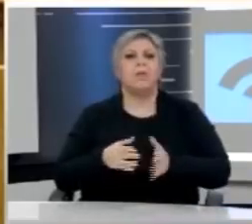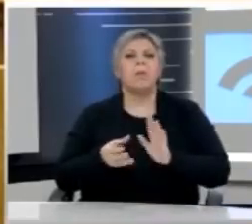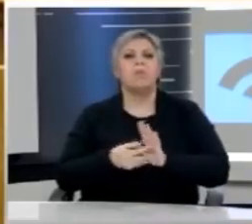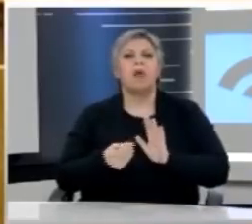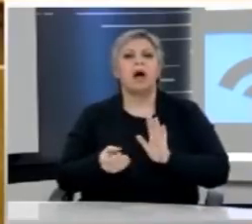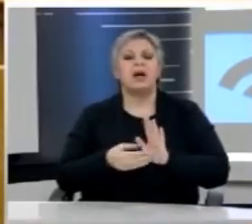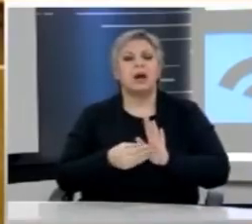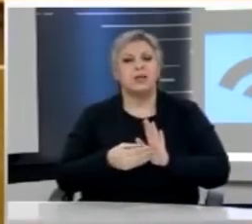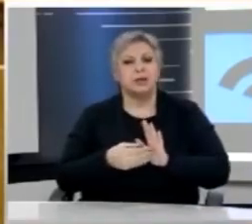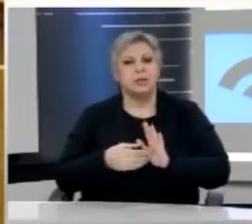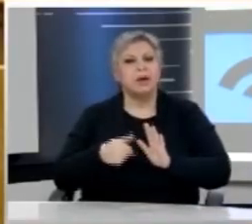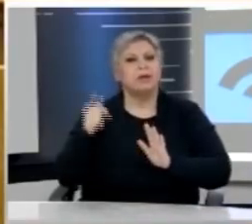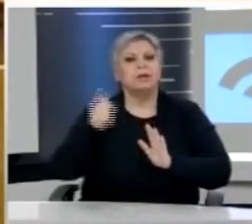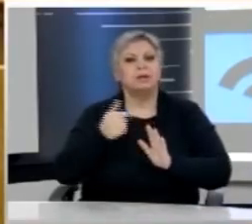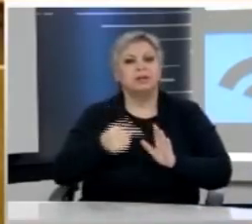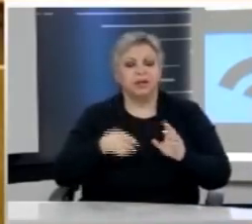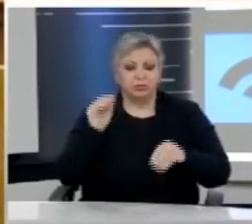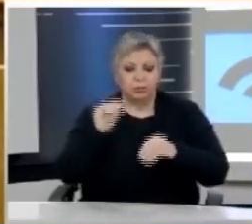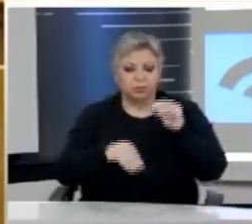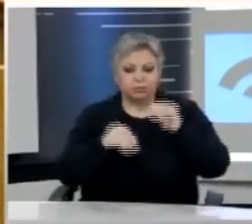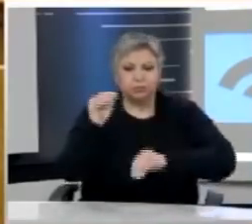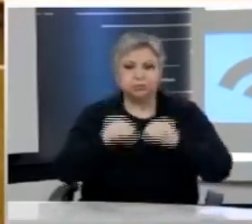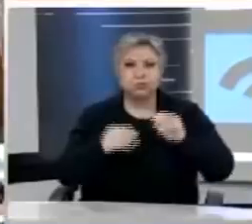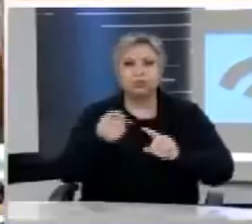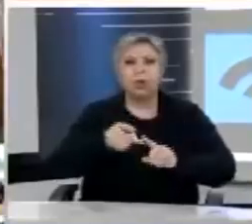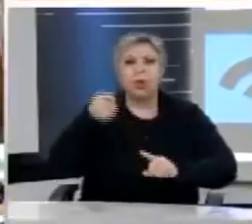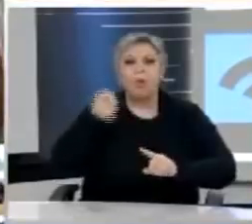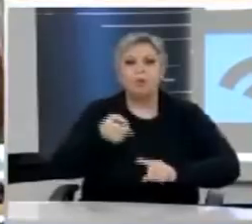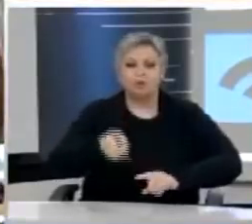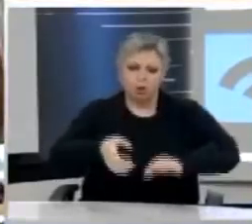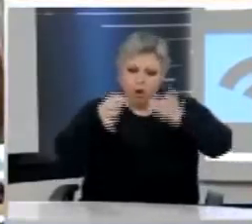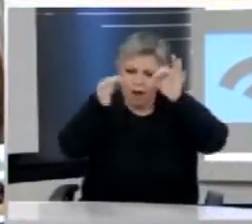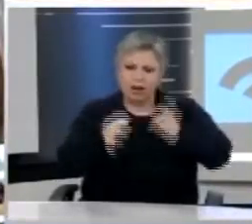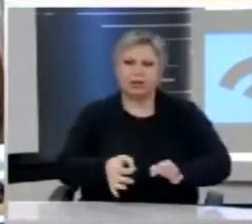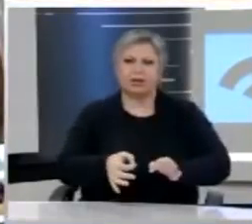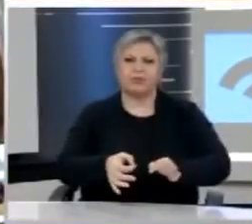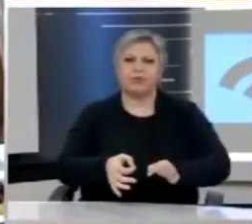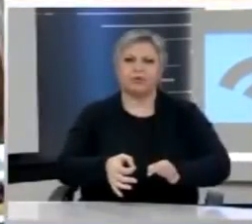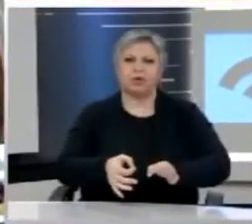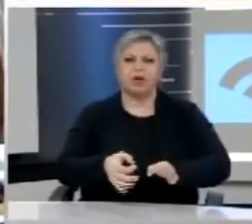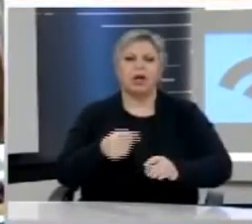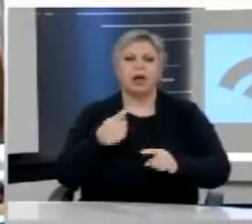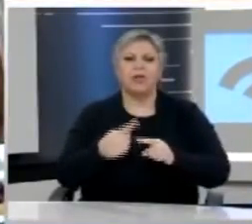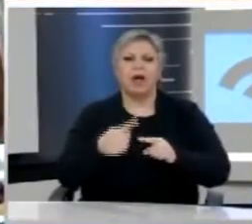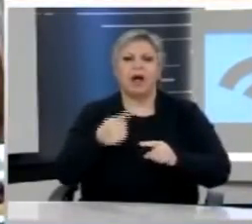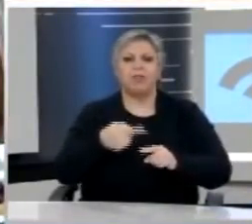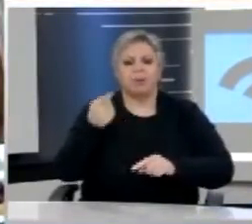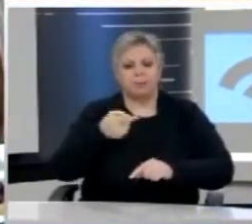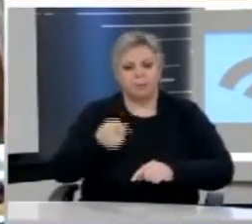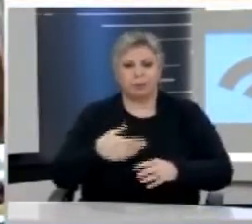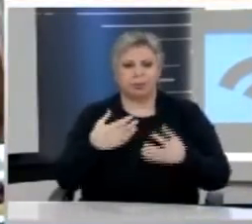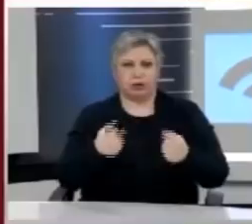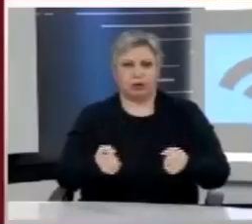απλή και ανώθευτη απλή αναλογική. Ο ουσιαστικός, απαραίτητος σήμερα,